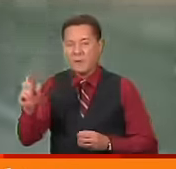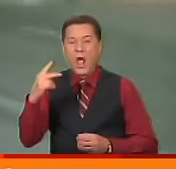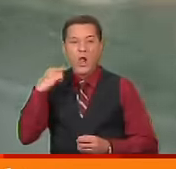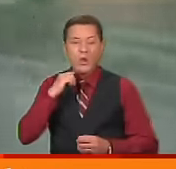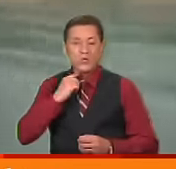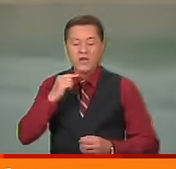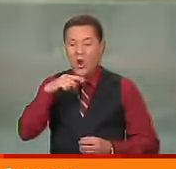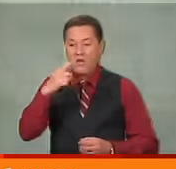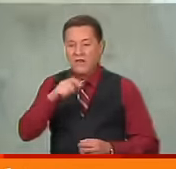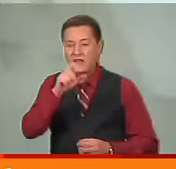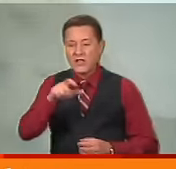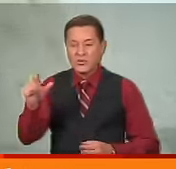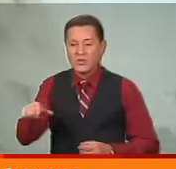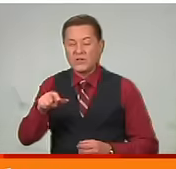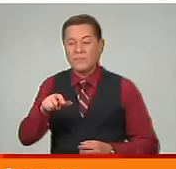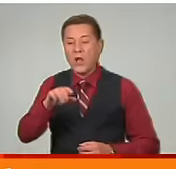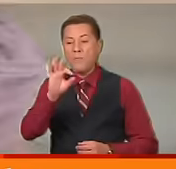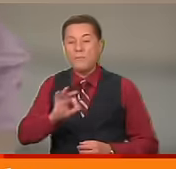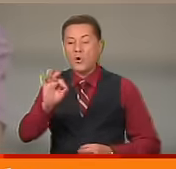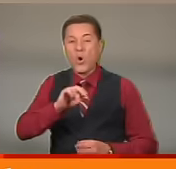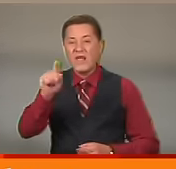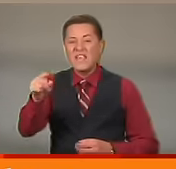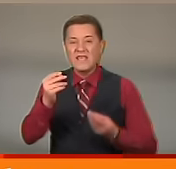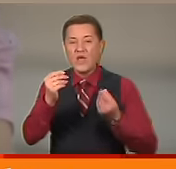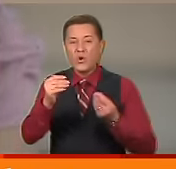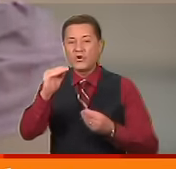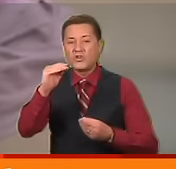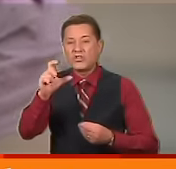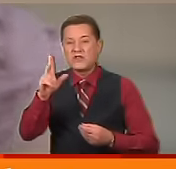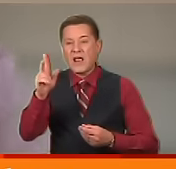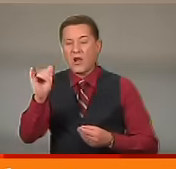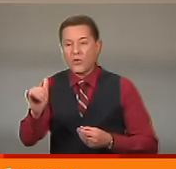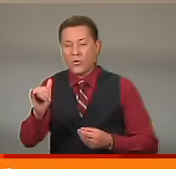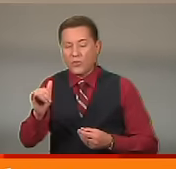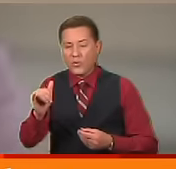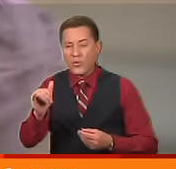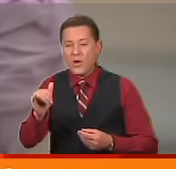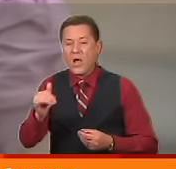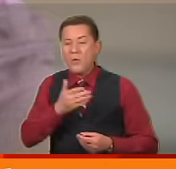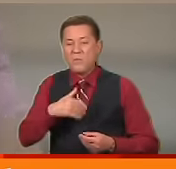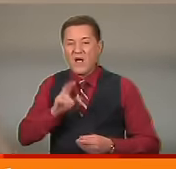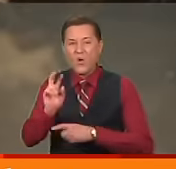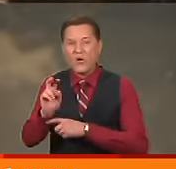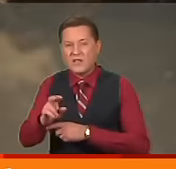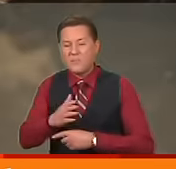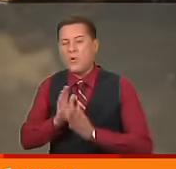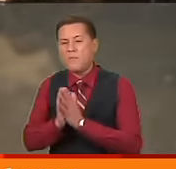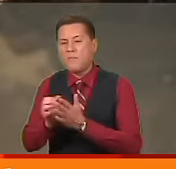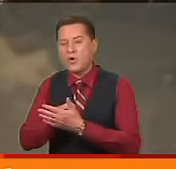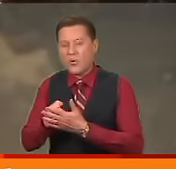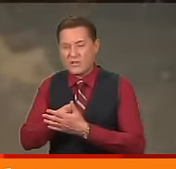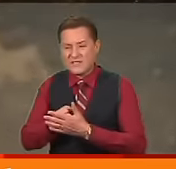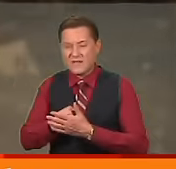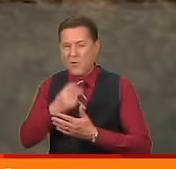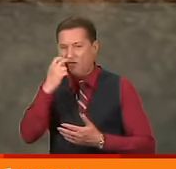Говорити з людьми про їхні гроші. Жеку, ми ходимо знову на поклони, просимо. Тече